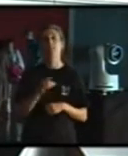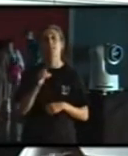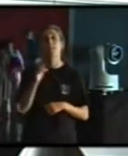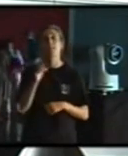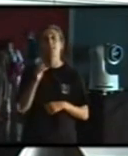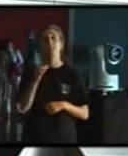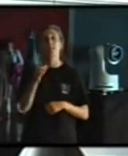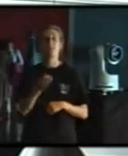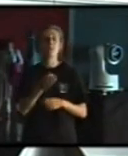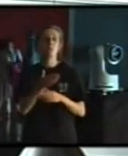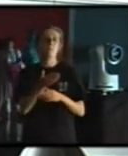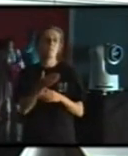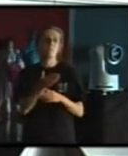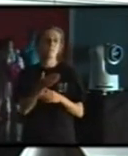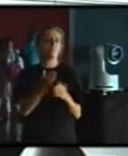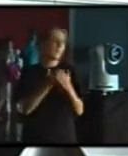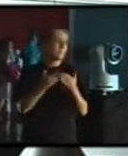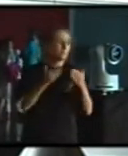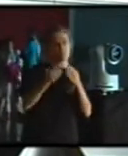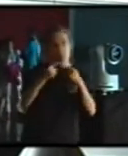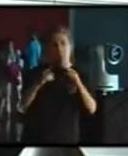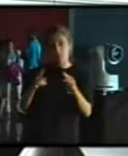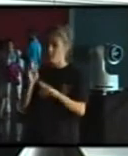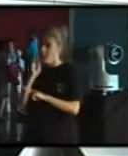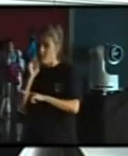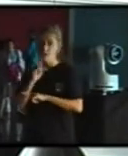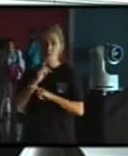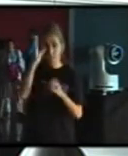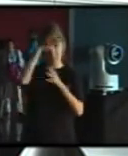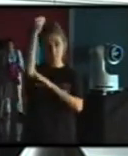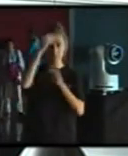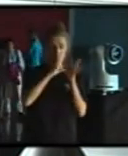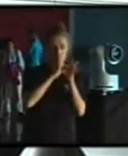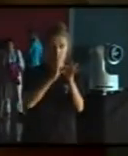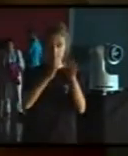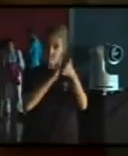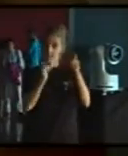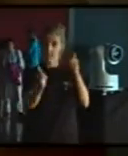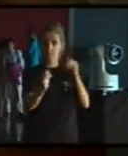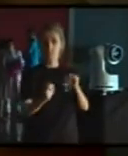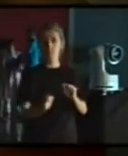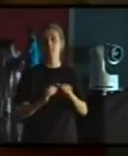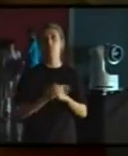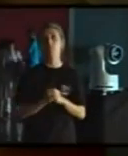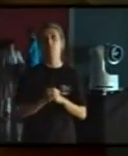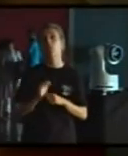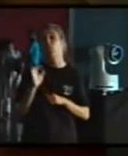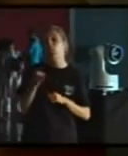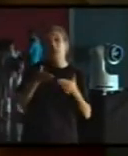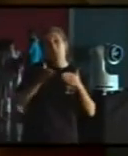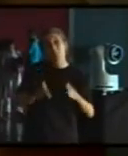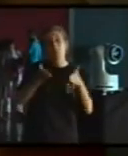pas de lignage. Si, vous êtes dans une autre forme de lignage. Oui. C'est le lignage avec l'esprit. Voilà. Mais ce n'est pas un lignage